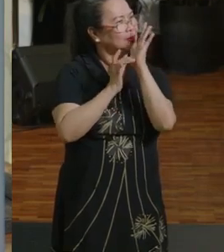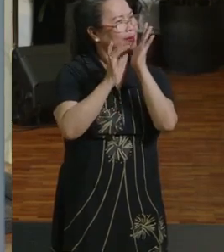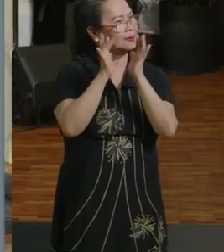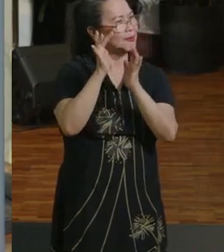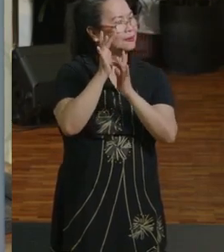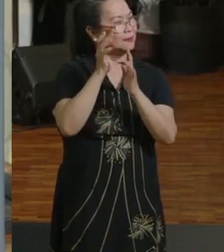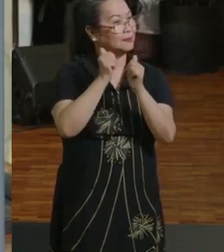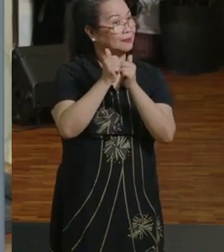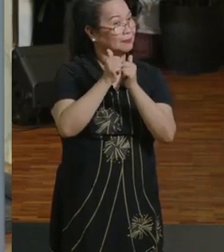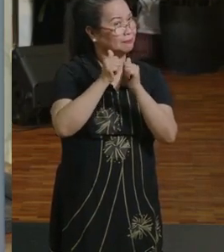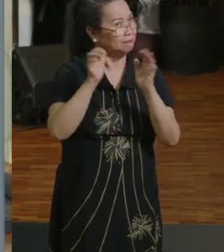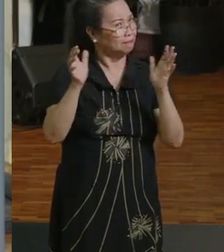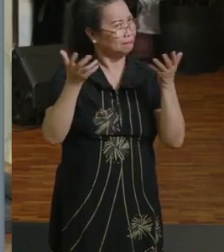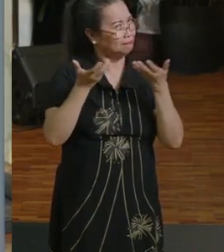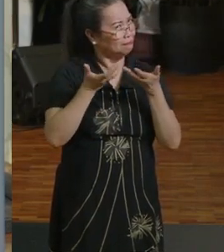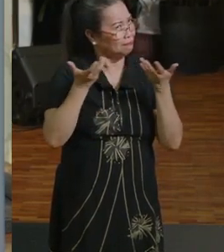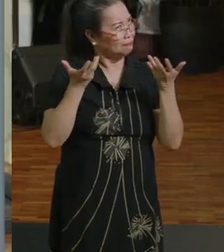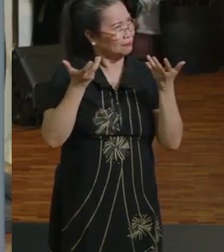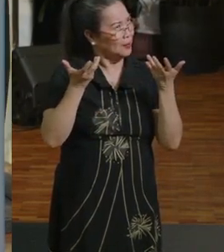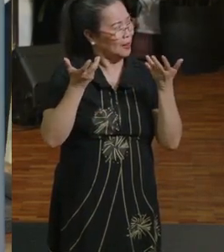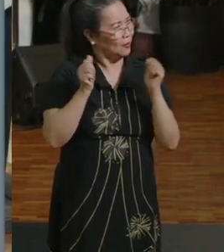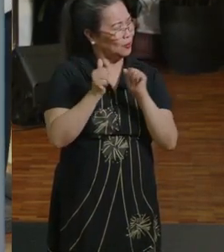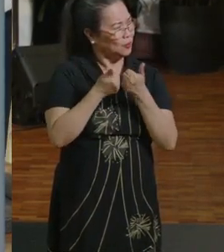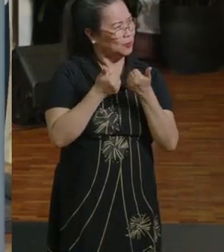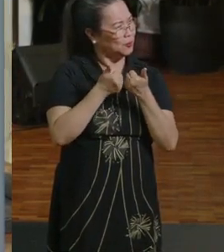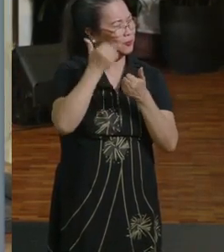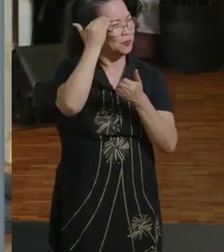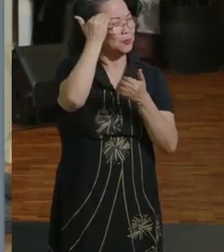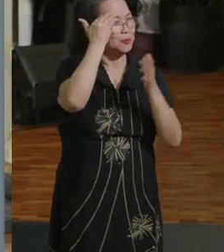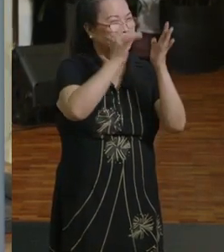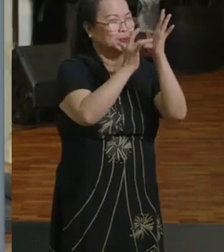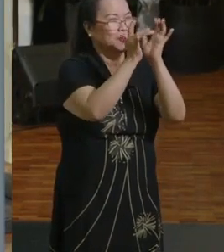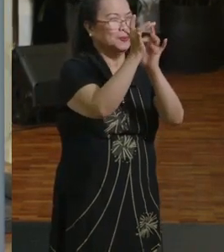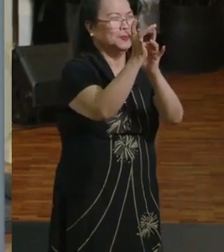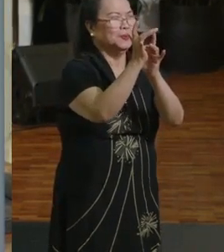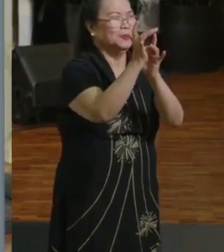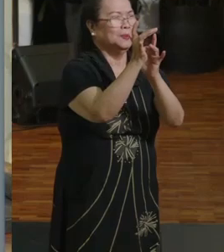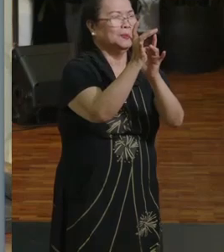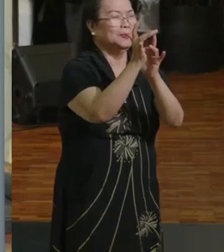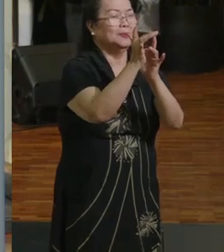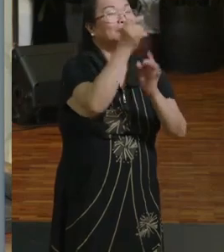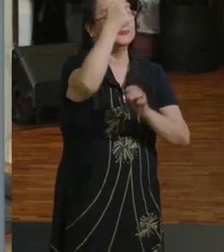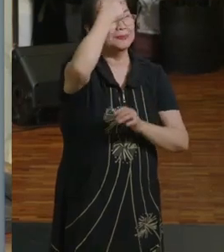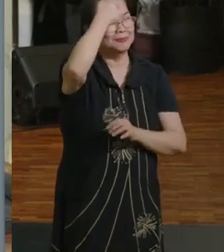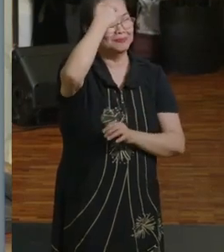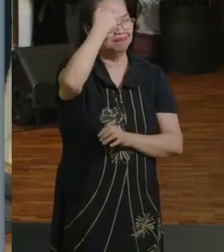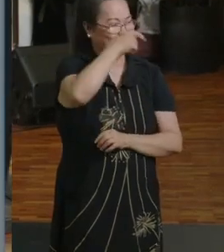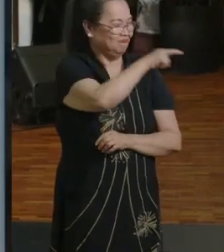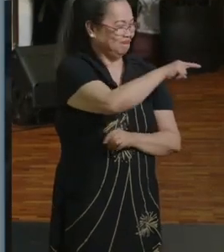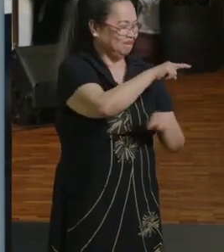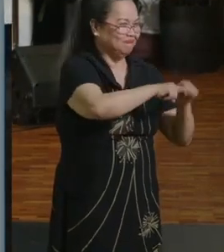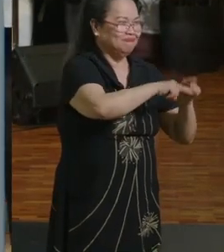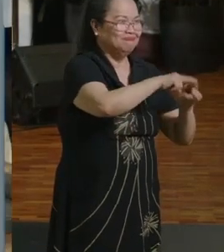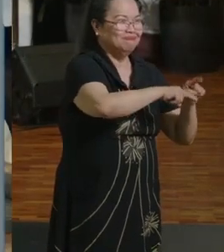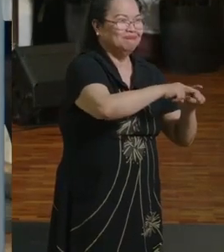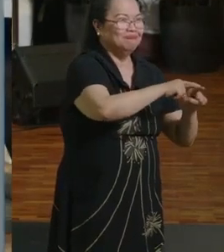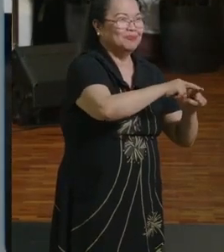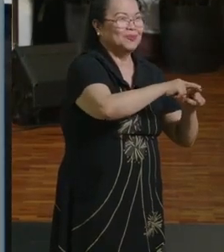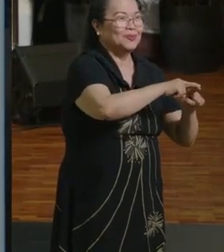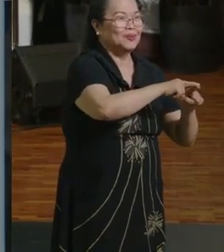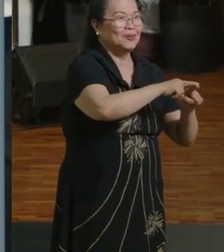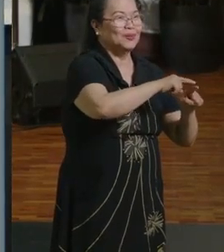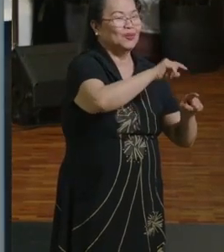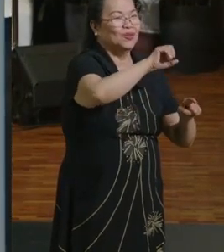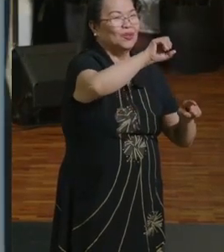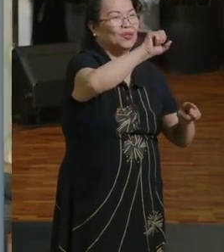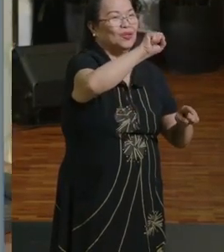Malayo kayang isipin na nakakilala siya dahil yung kanyang kaibigan na si Chusa